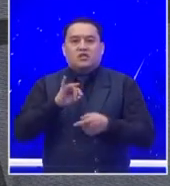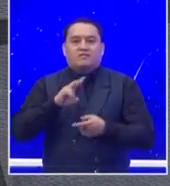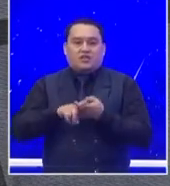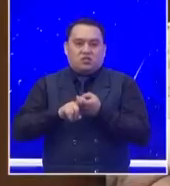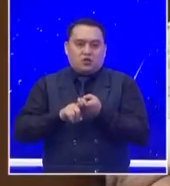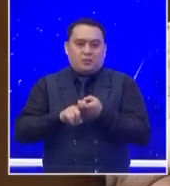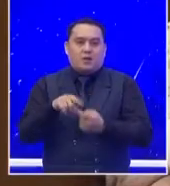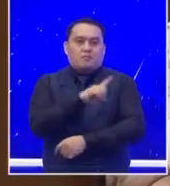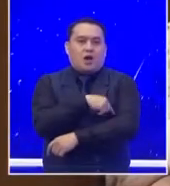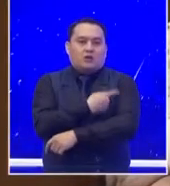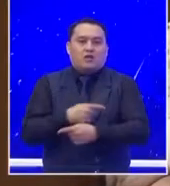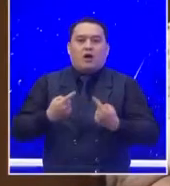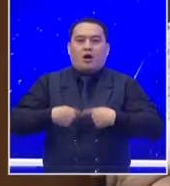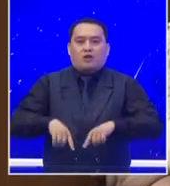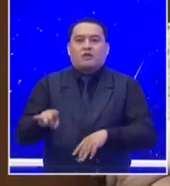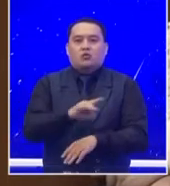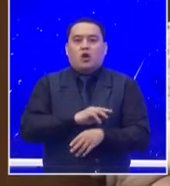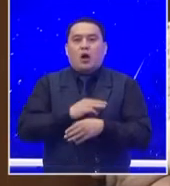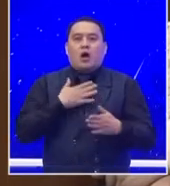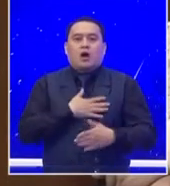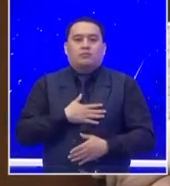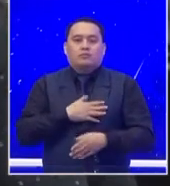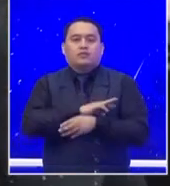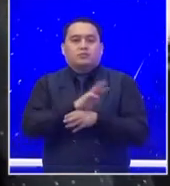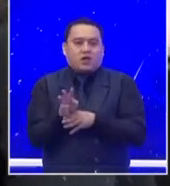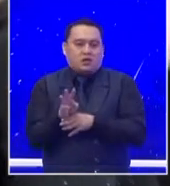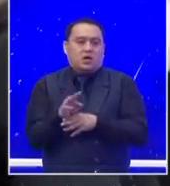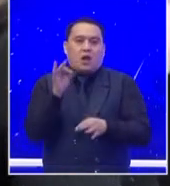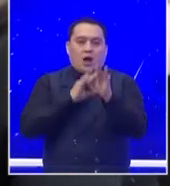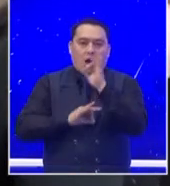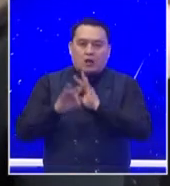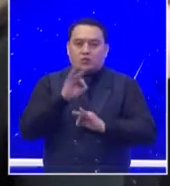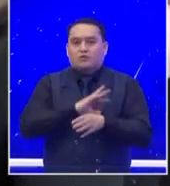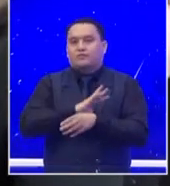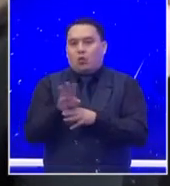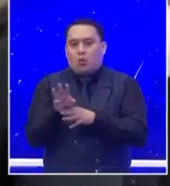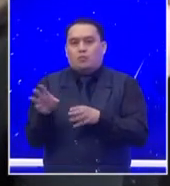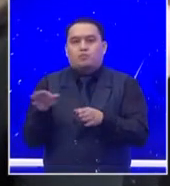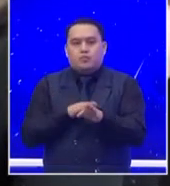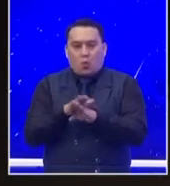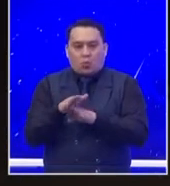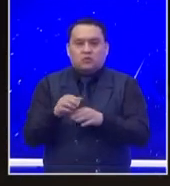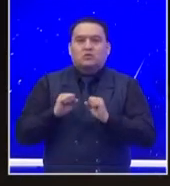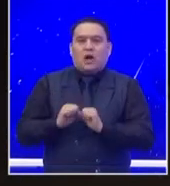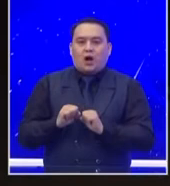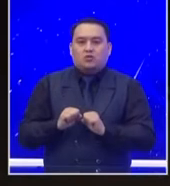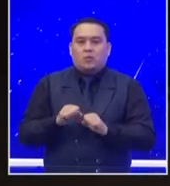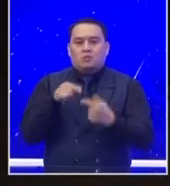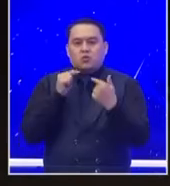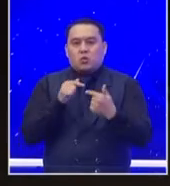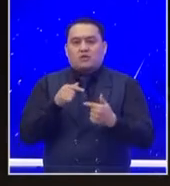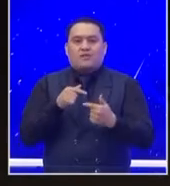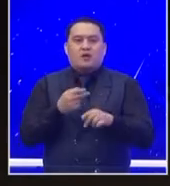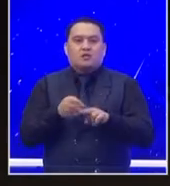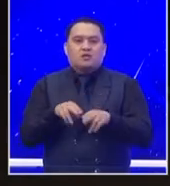инфекцией. Медицинские организации региона обеспечены необходимыми лекарственными препаратами и средствами защиты против вируса.